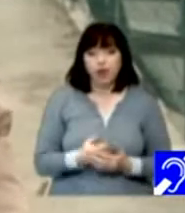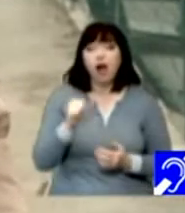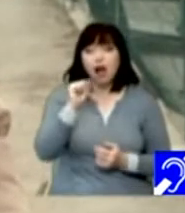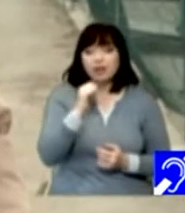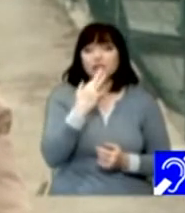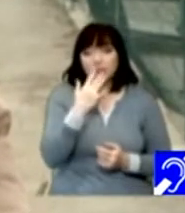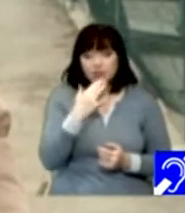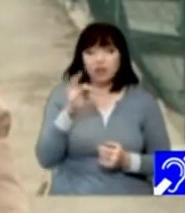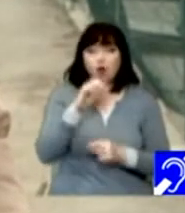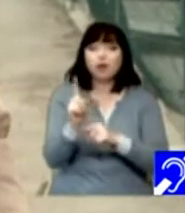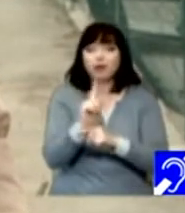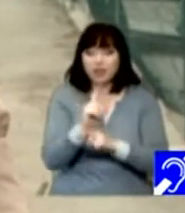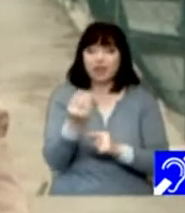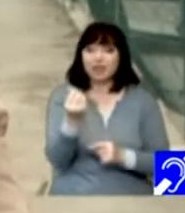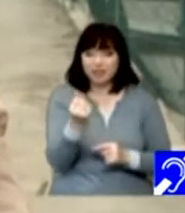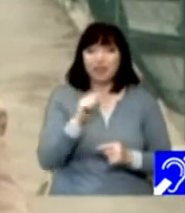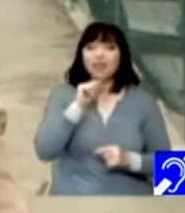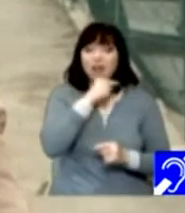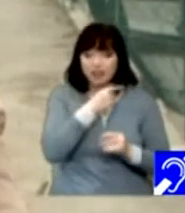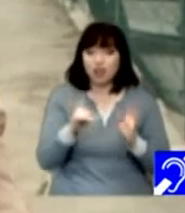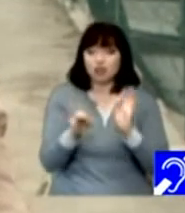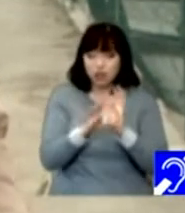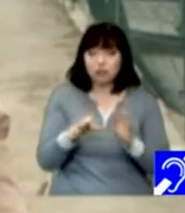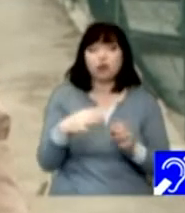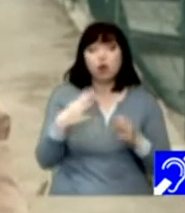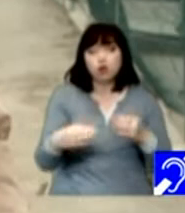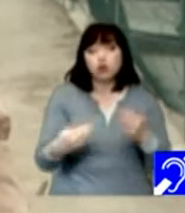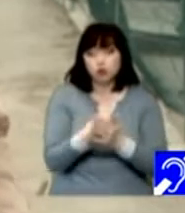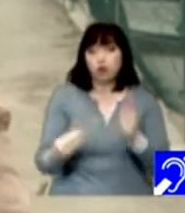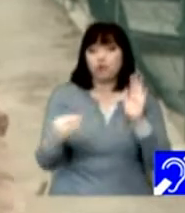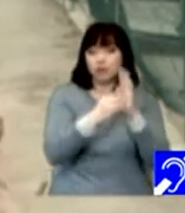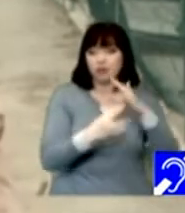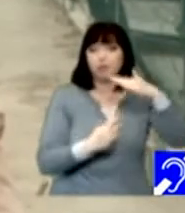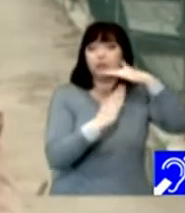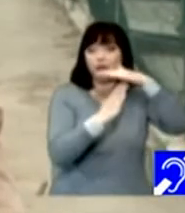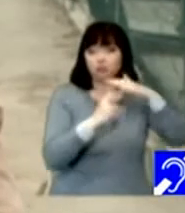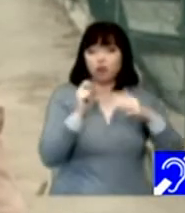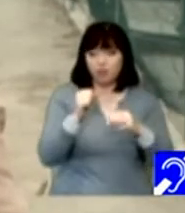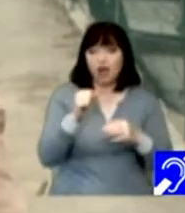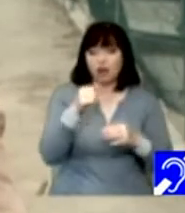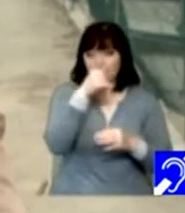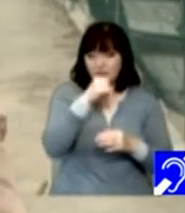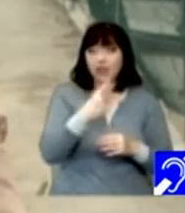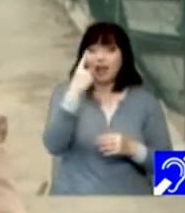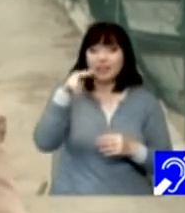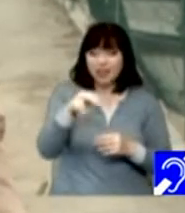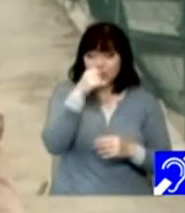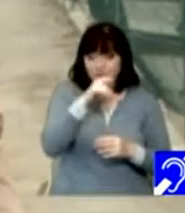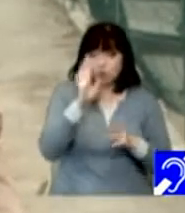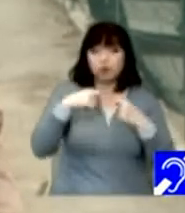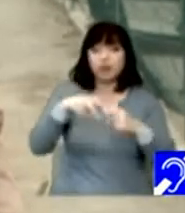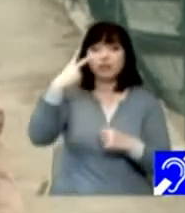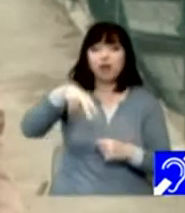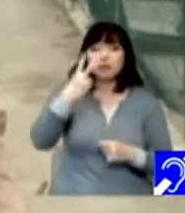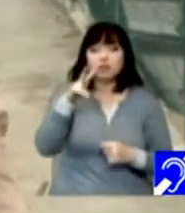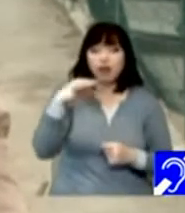Agenția Națională pentru Reglementare în Energetică a stabilit noile prețuri plafon pentru mâine la carburanți. Un litru de benzină se va vinde cu